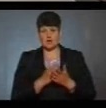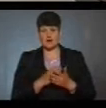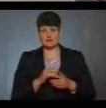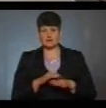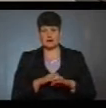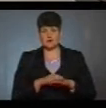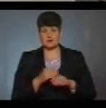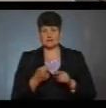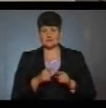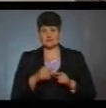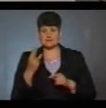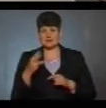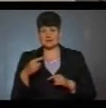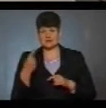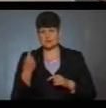Це